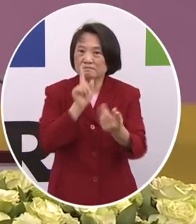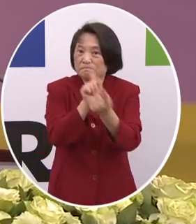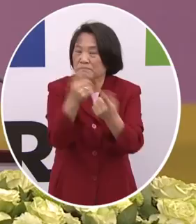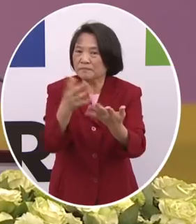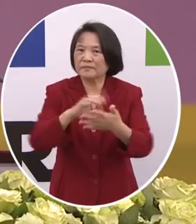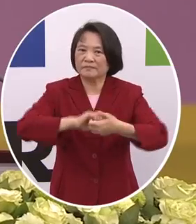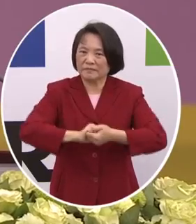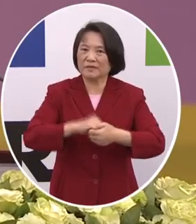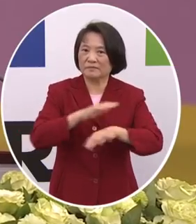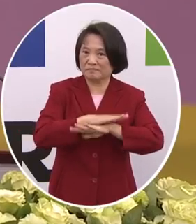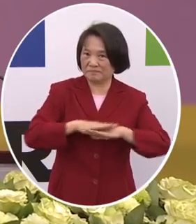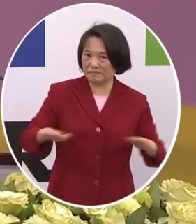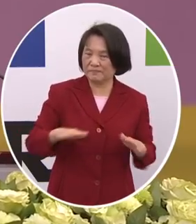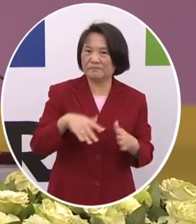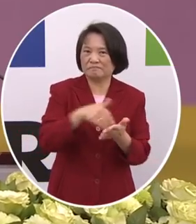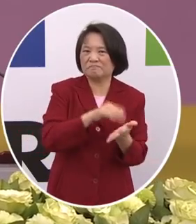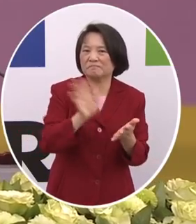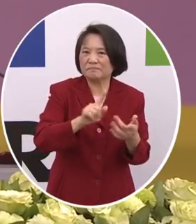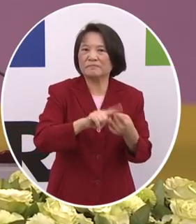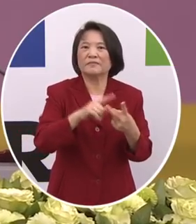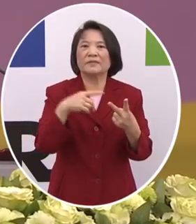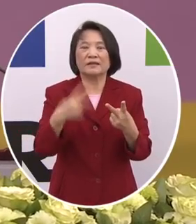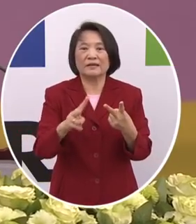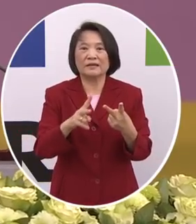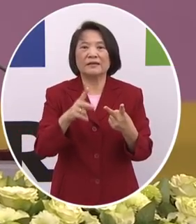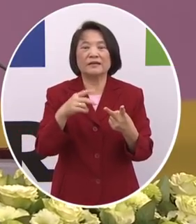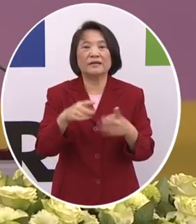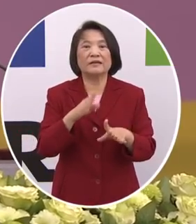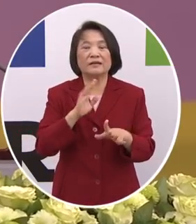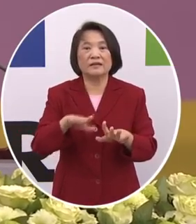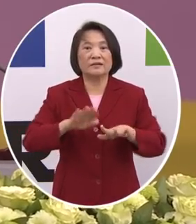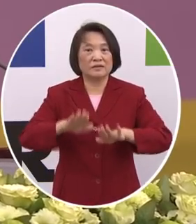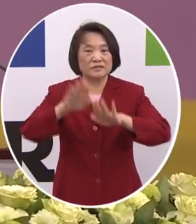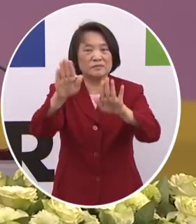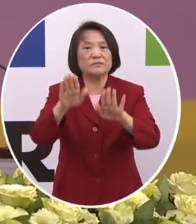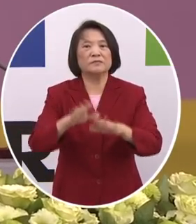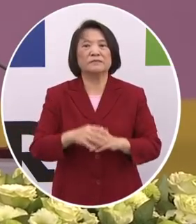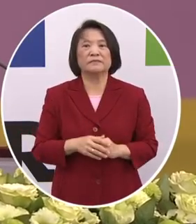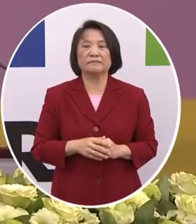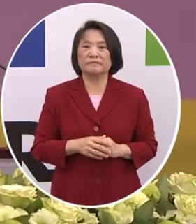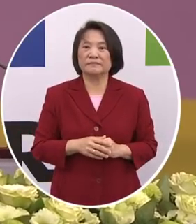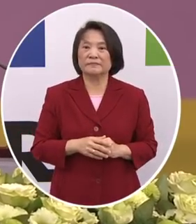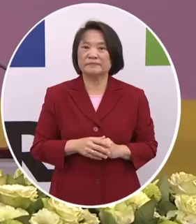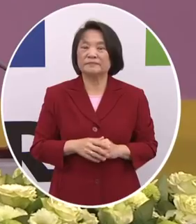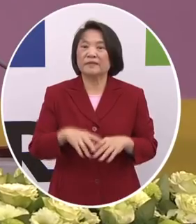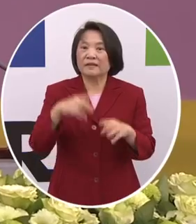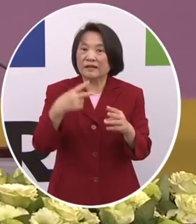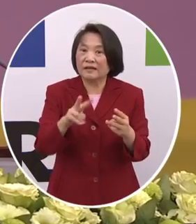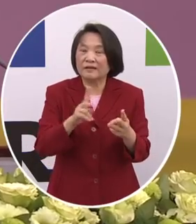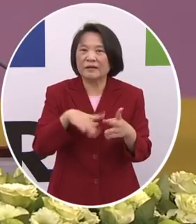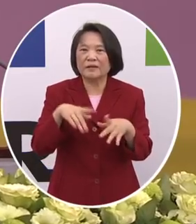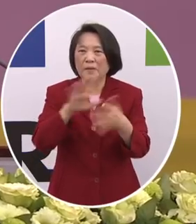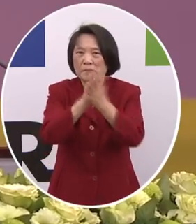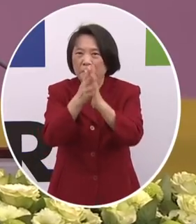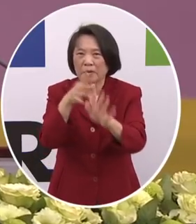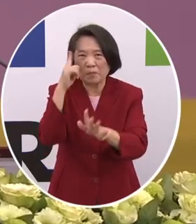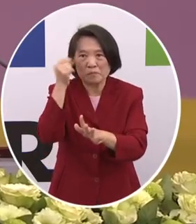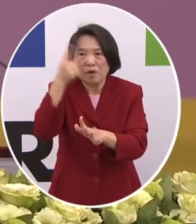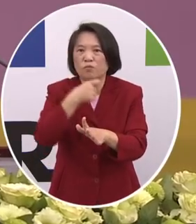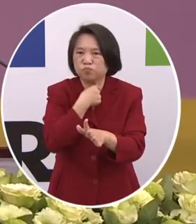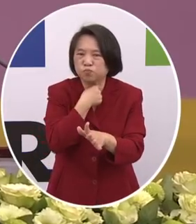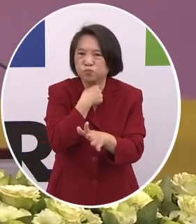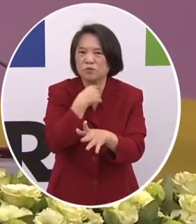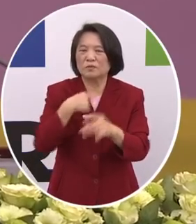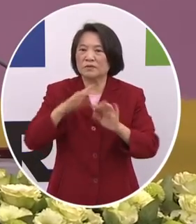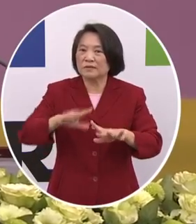应变、进步。这条路虽然充满了挑战， 但却是现阶段台湾必须稳